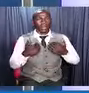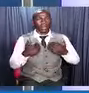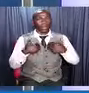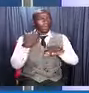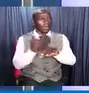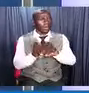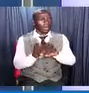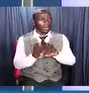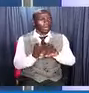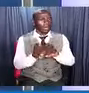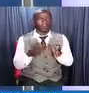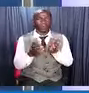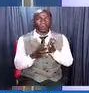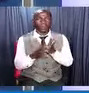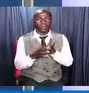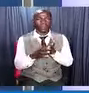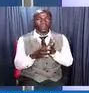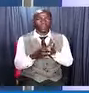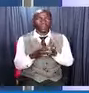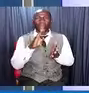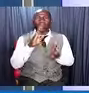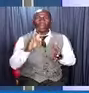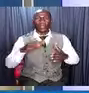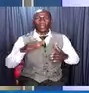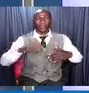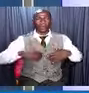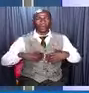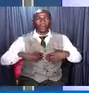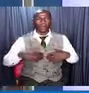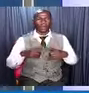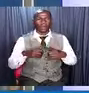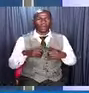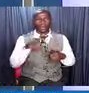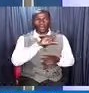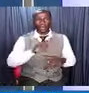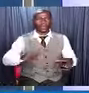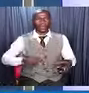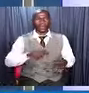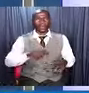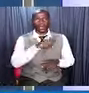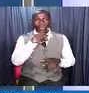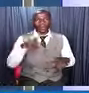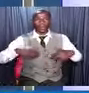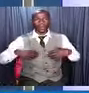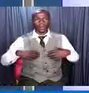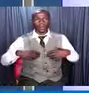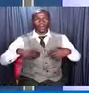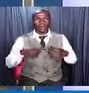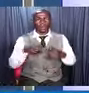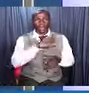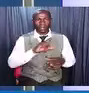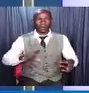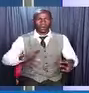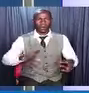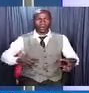mna gani. Even though there are hardships. Unasema nawe utajifurahisha kwa Bwana. You'll say you'll delight yourself in the Lord. Nawe utajifurahisha kwa Bwana. You will delight yourself in the Lord.